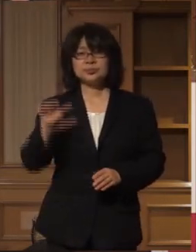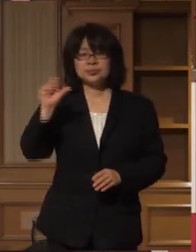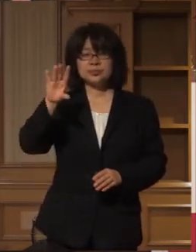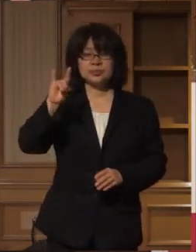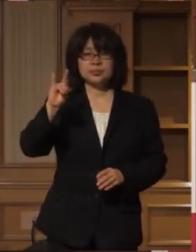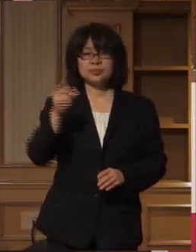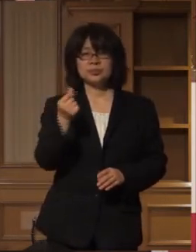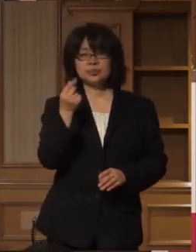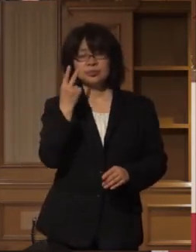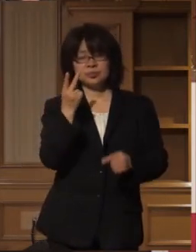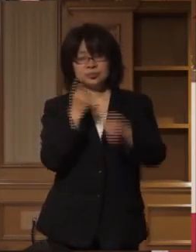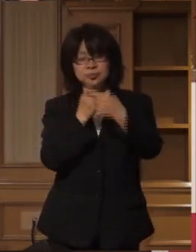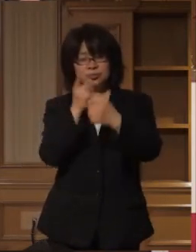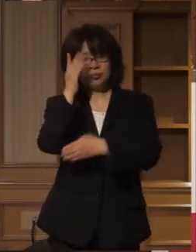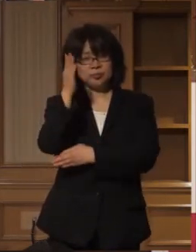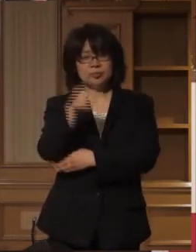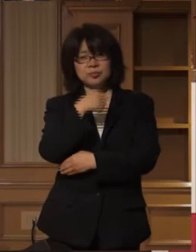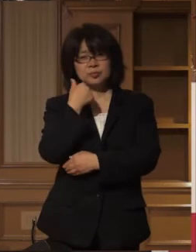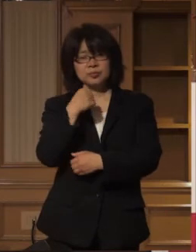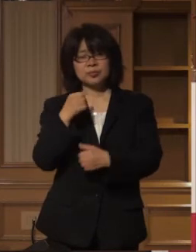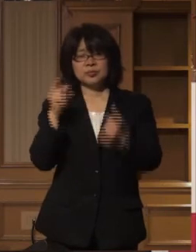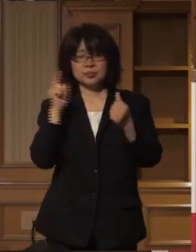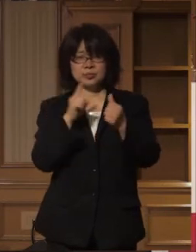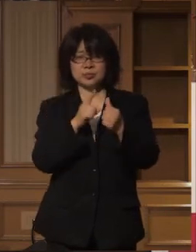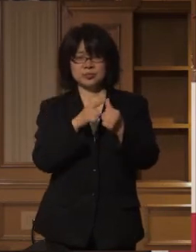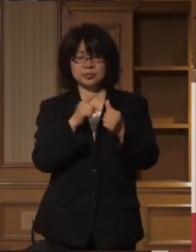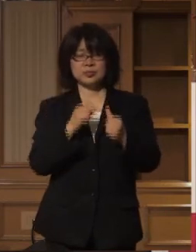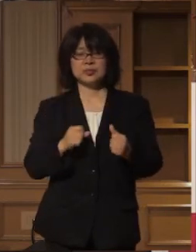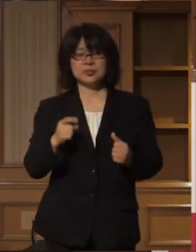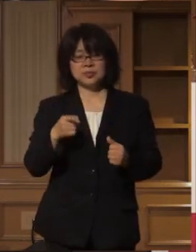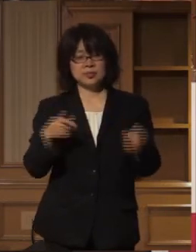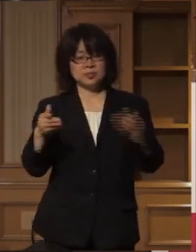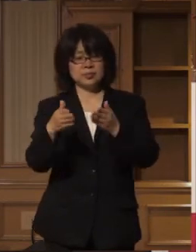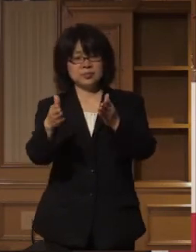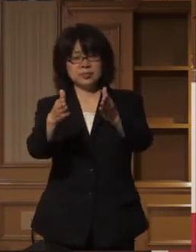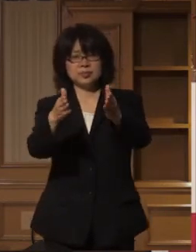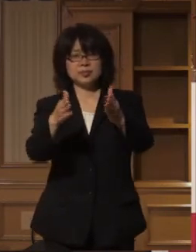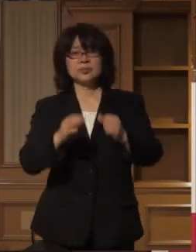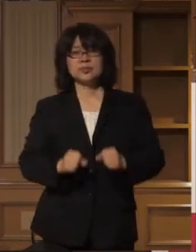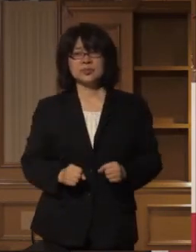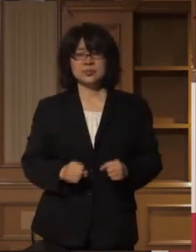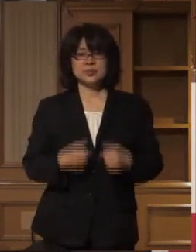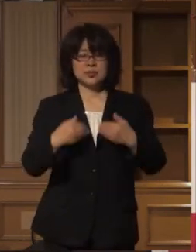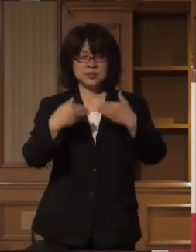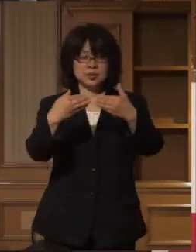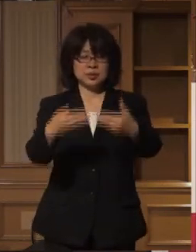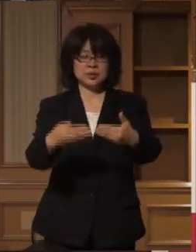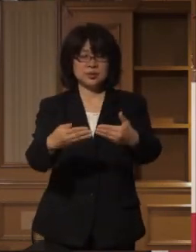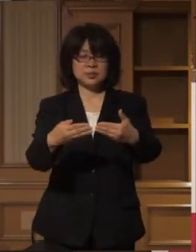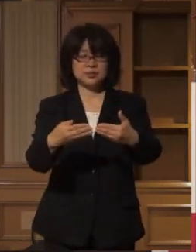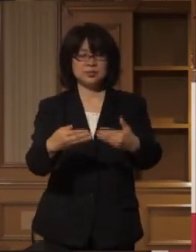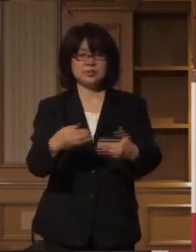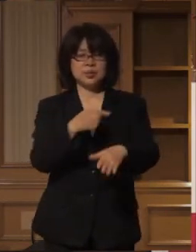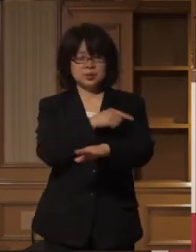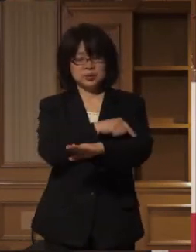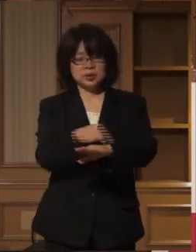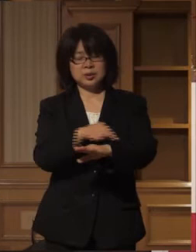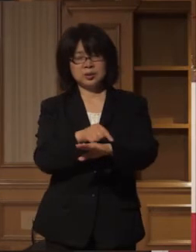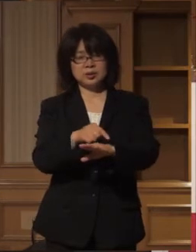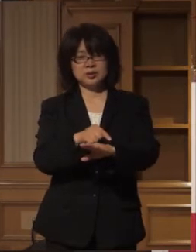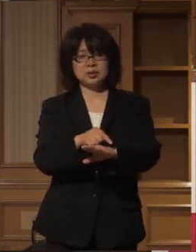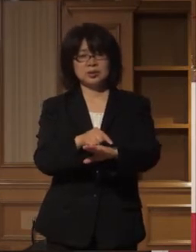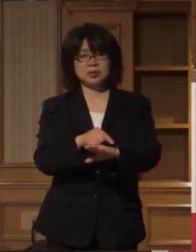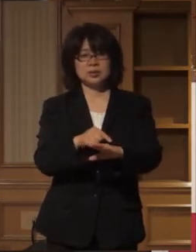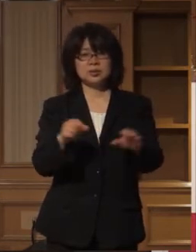がパウロを2回とどめたっていうような御言葉もあって、その道が開かれなかったんですね。でその時に、私